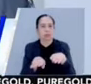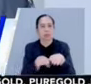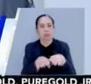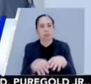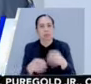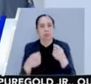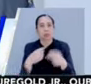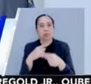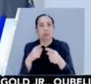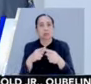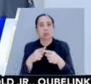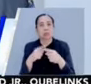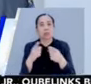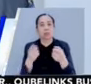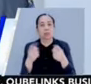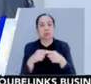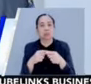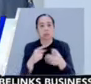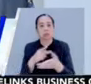sa parting